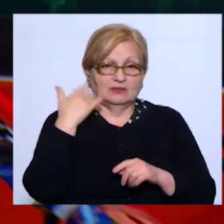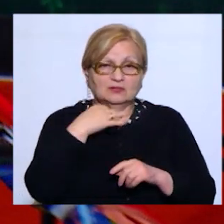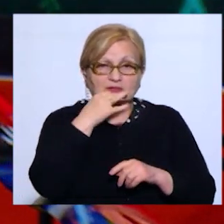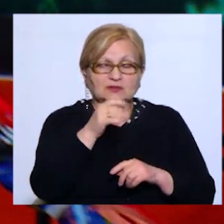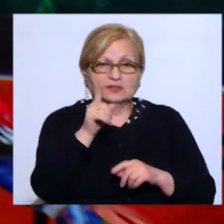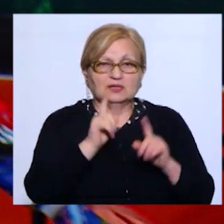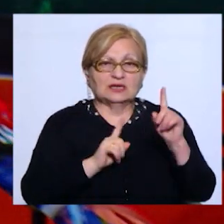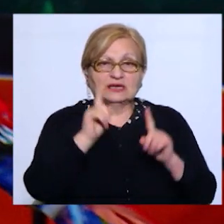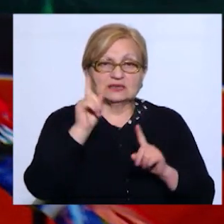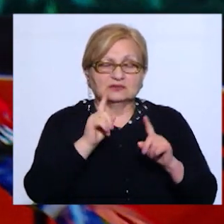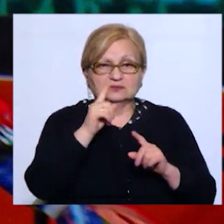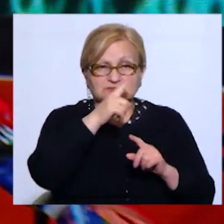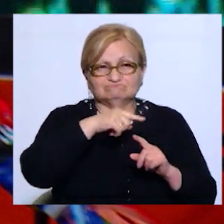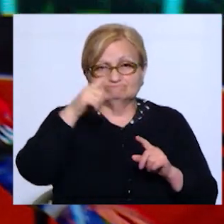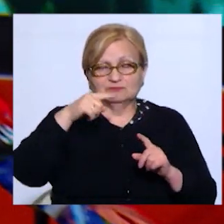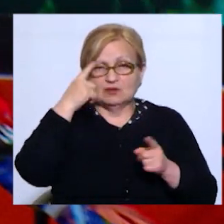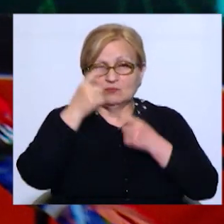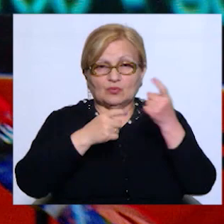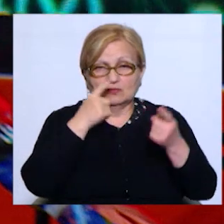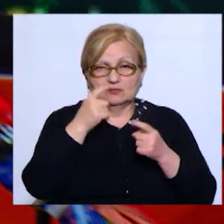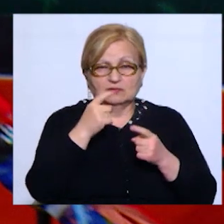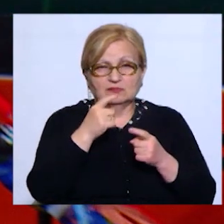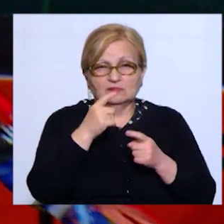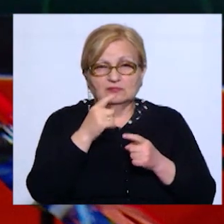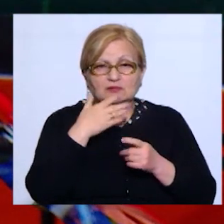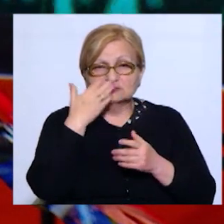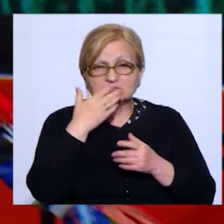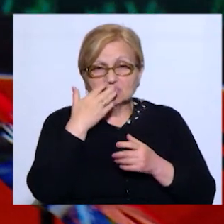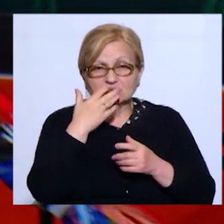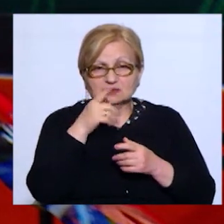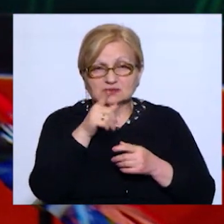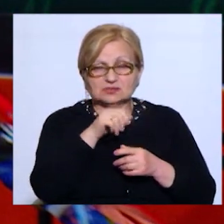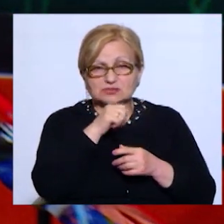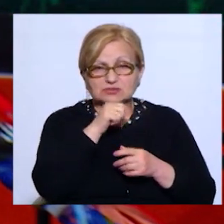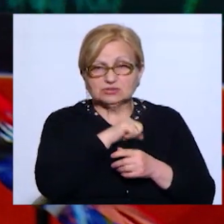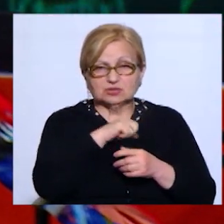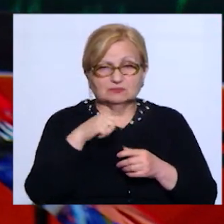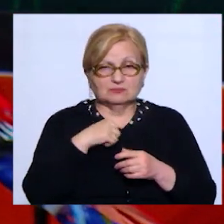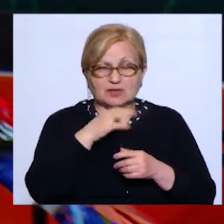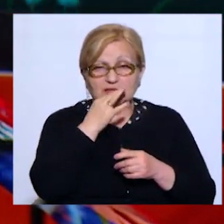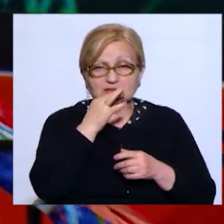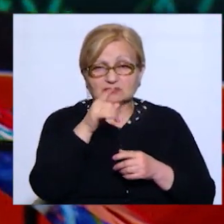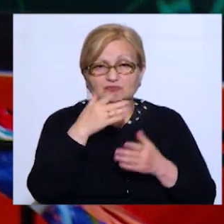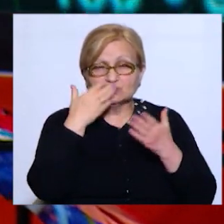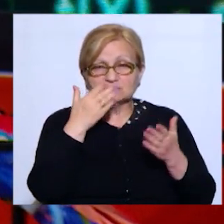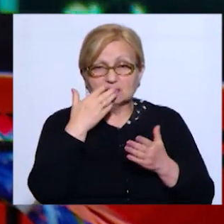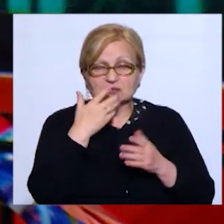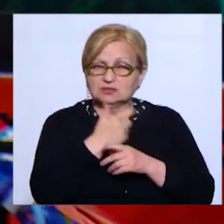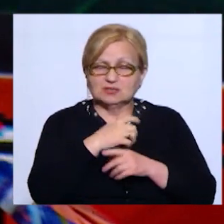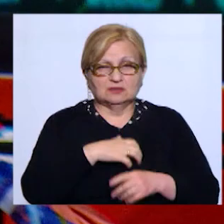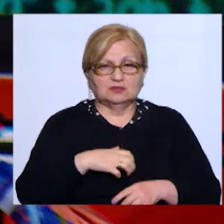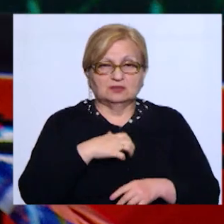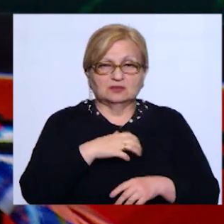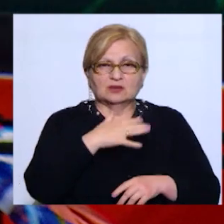რომ გრაფიკის და ინფორმაციის გამოტანა, წაკითხვა და შემდეგ ფორმულირება არის უმნიშვნელოვანესი და ძალიან